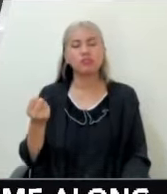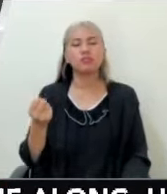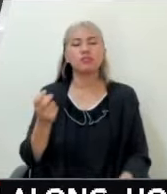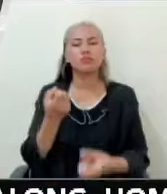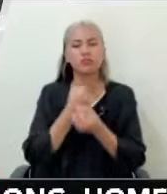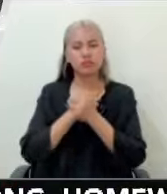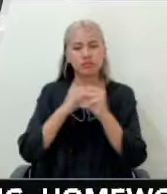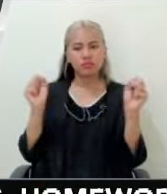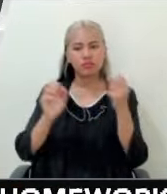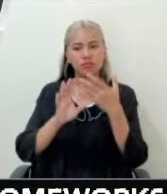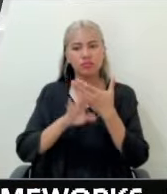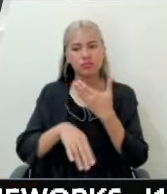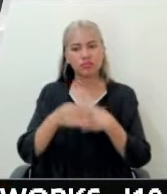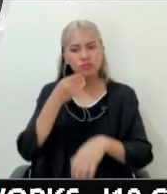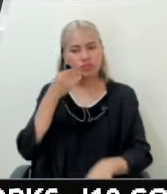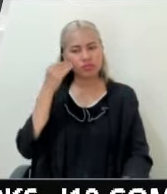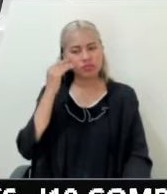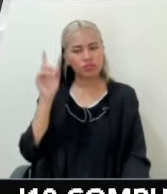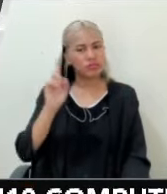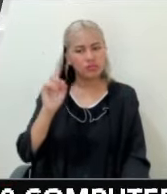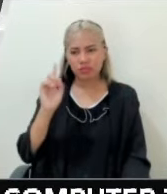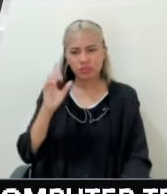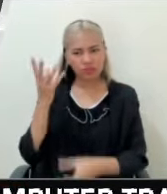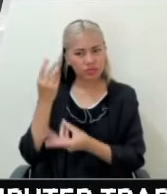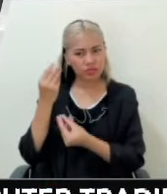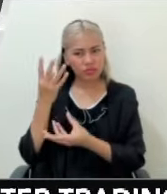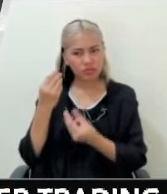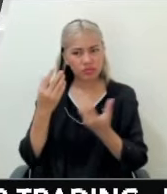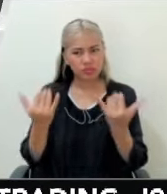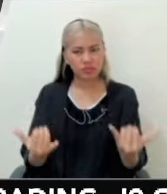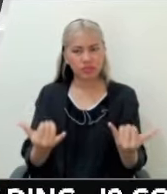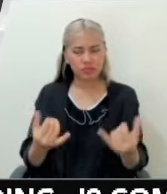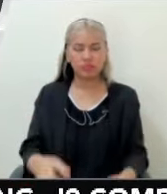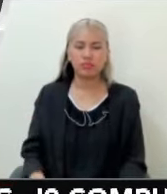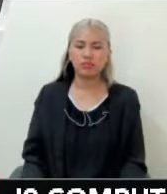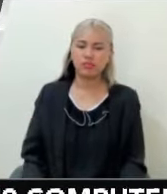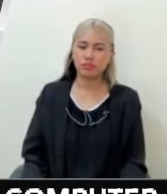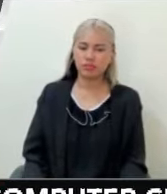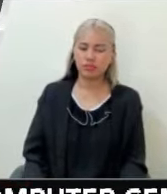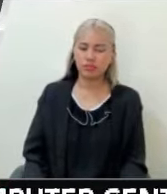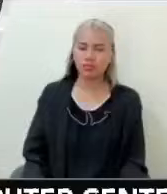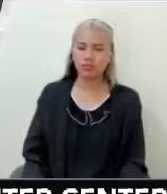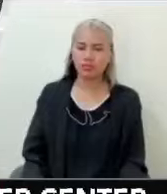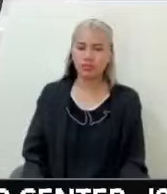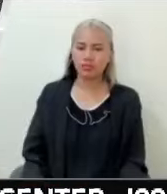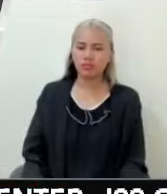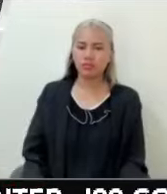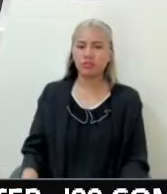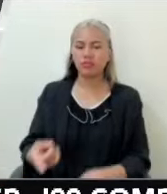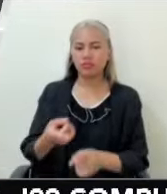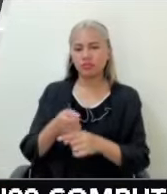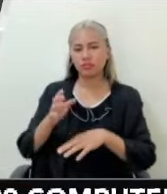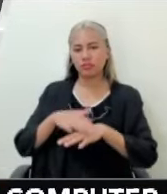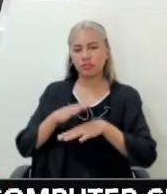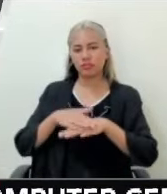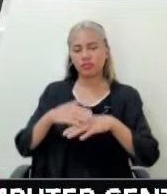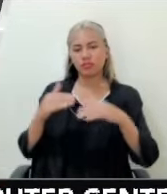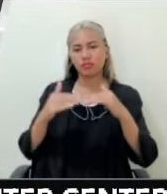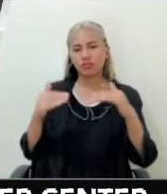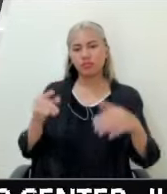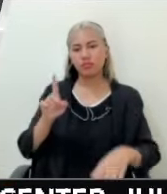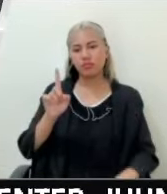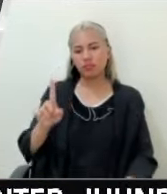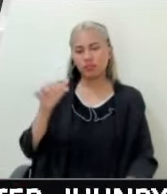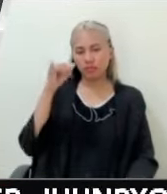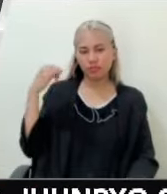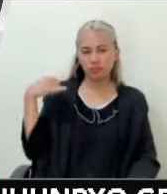far ano ho ba ang ating sitwasyon so far from alert level 1 kahapon naging alert level 2